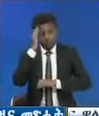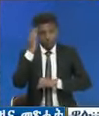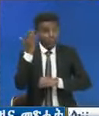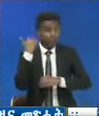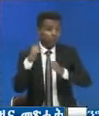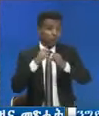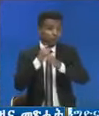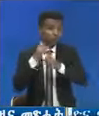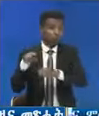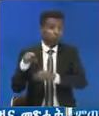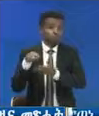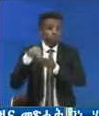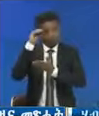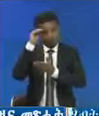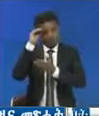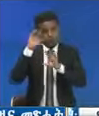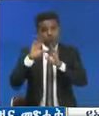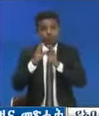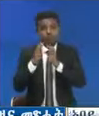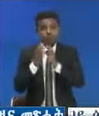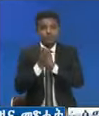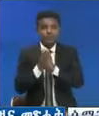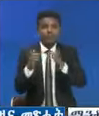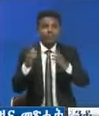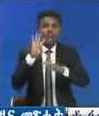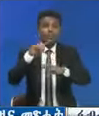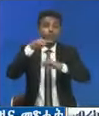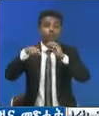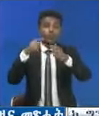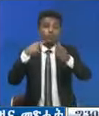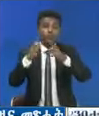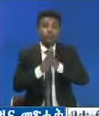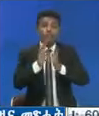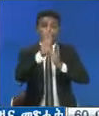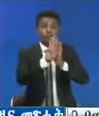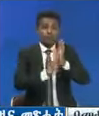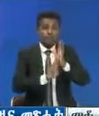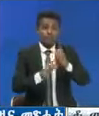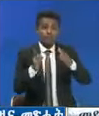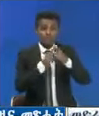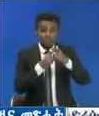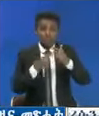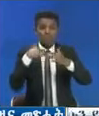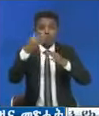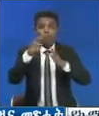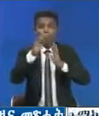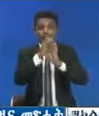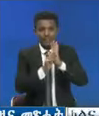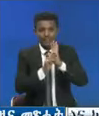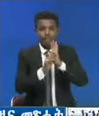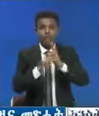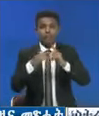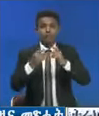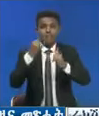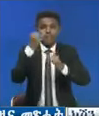ተምሯል ማለት ነው። ምክንያቱም እስከ አራት ዙር ነው የመጣ። የመጀመሪያው ሰኔ አካባቢ፣ ቀጥሎ መስከረም አካባቢ፣ መጨረሻ ላይ